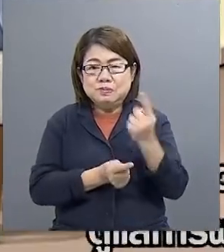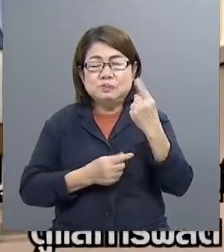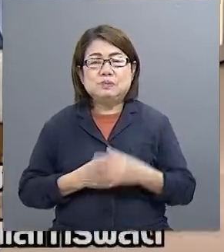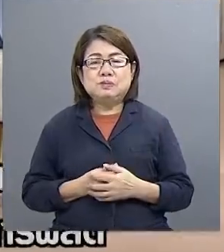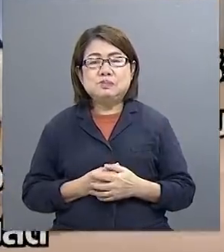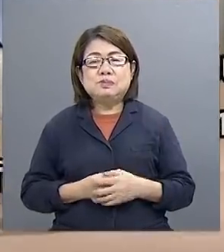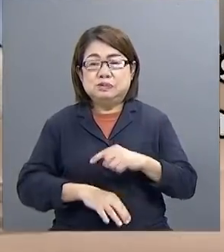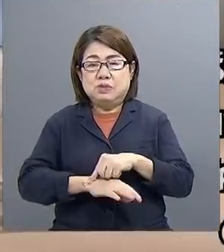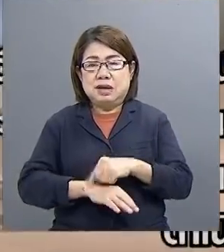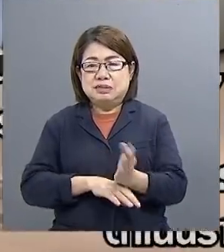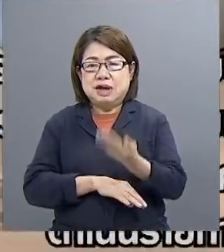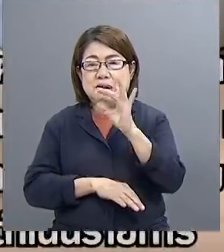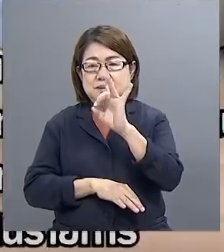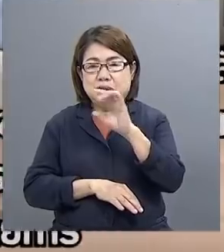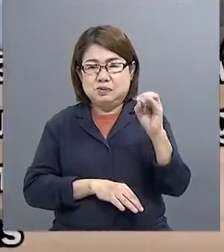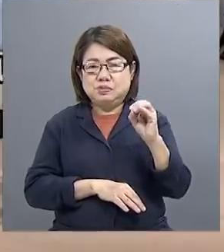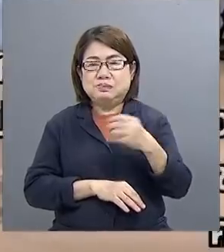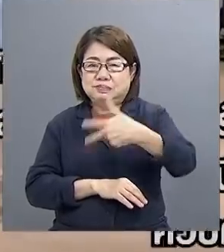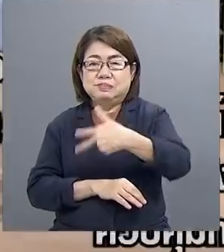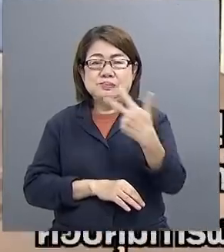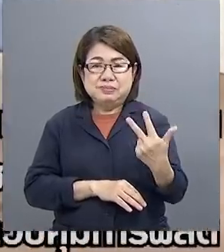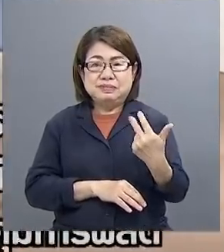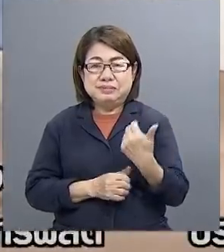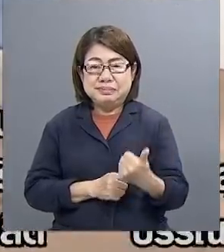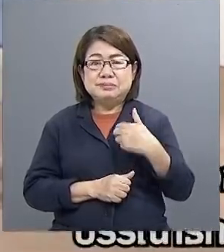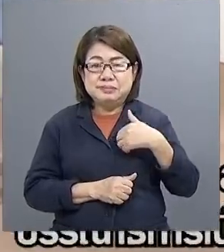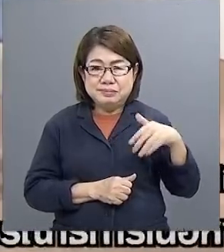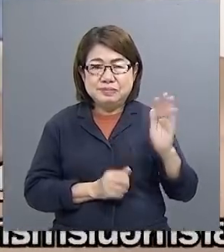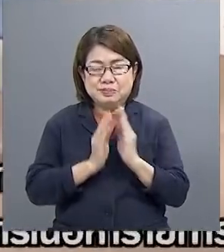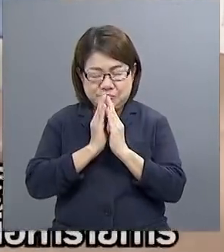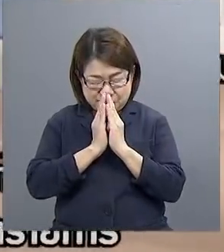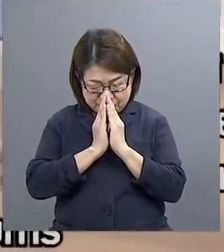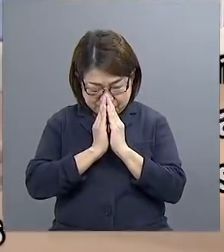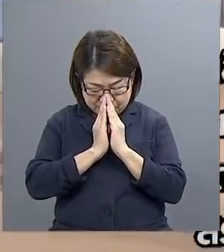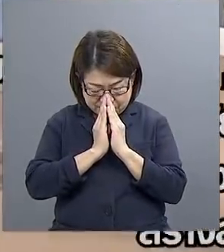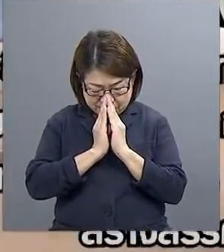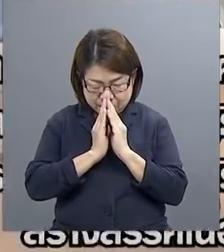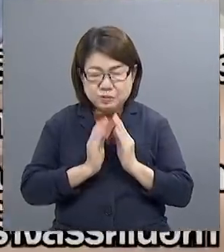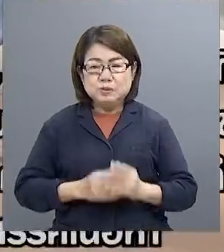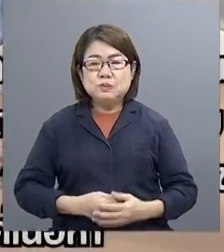เช้านทางช่อง ThaiPBSรายการไปก่อนครับสวัสดีค่ะวันดีครับอ่า